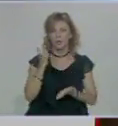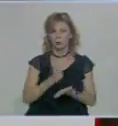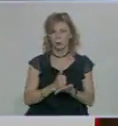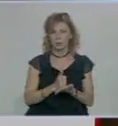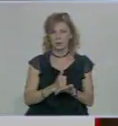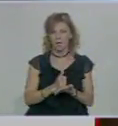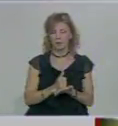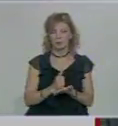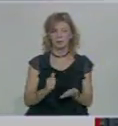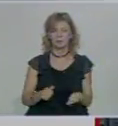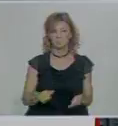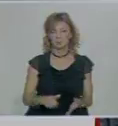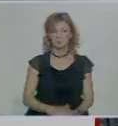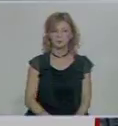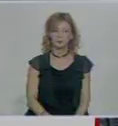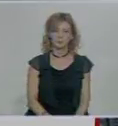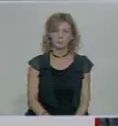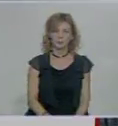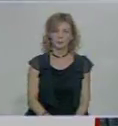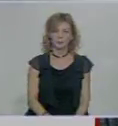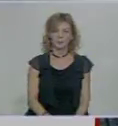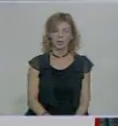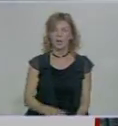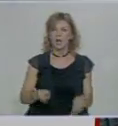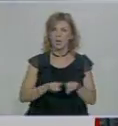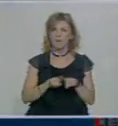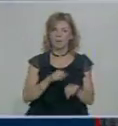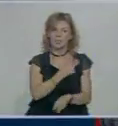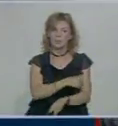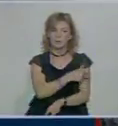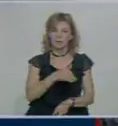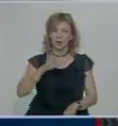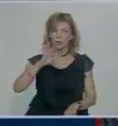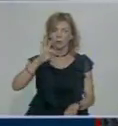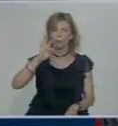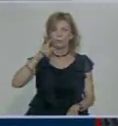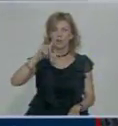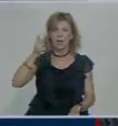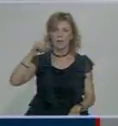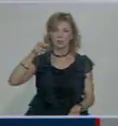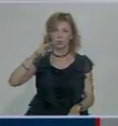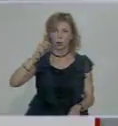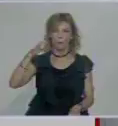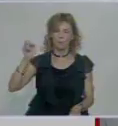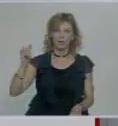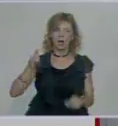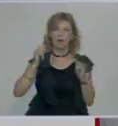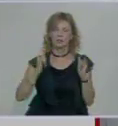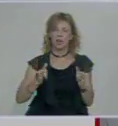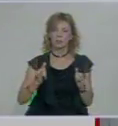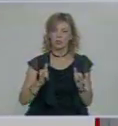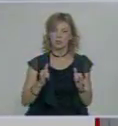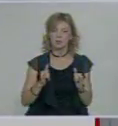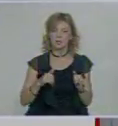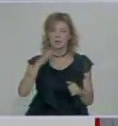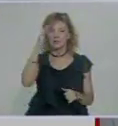cu funcționalitatea, cu parcare, cu tot ce trebuie. Și la Spitalul Filantropia, recepția este întoi. În aceste zile se probează tot ce înseamnă sisteme de